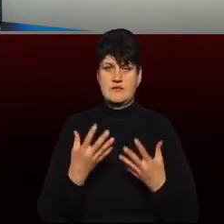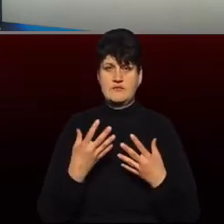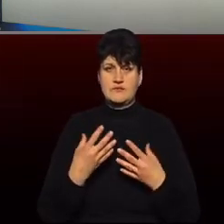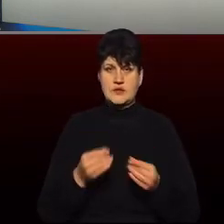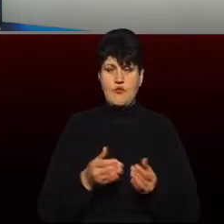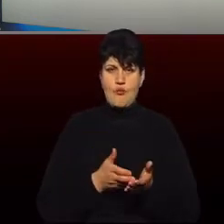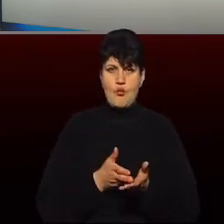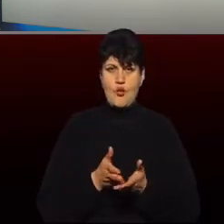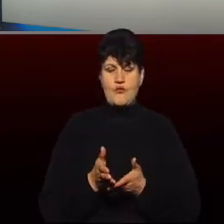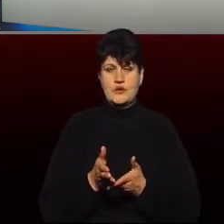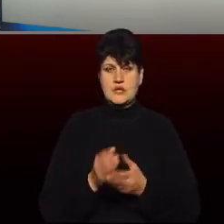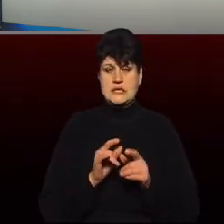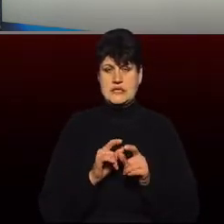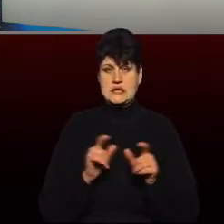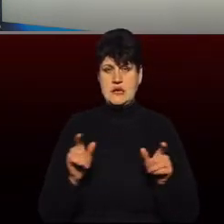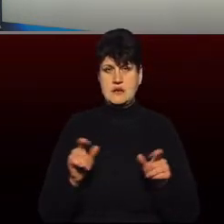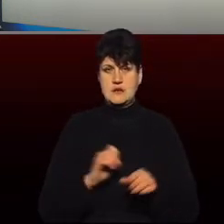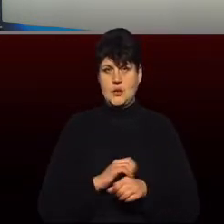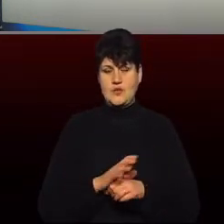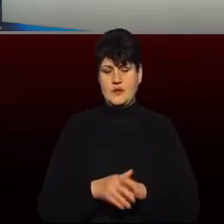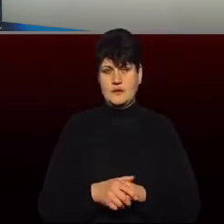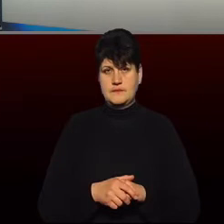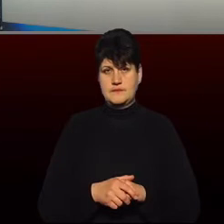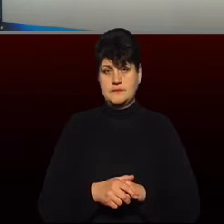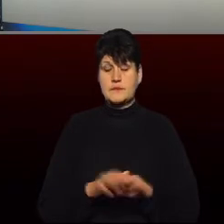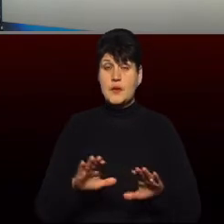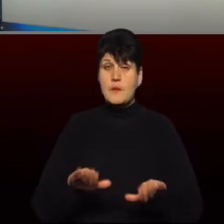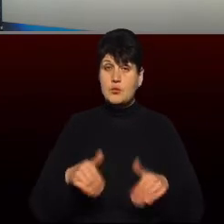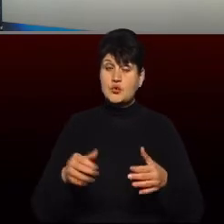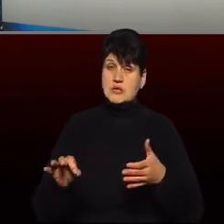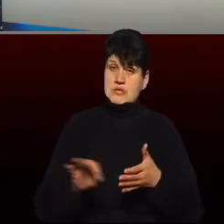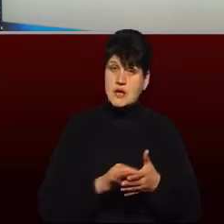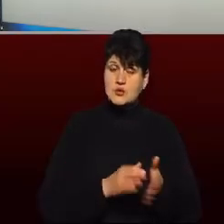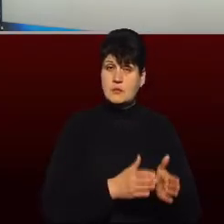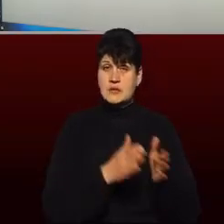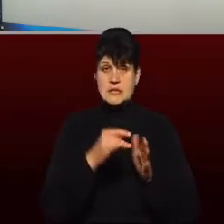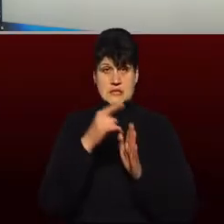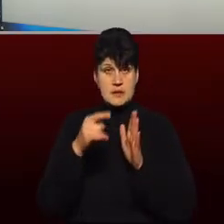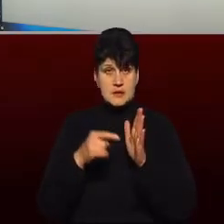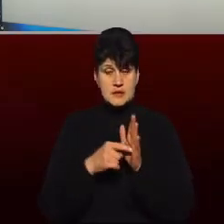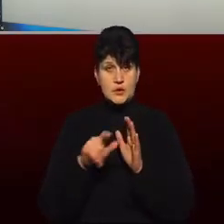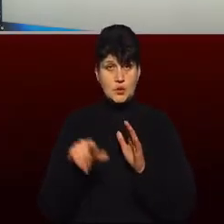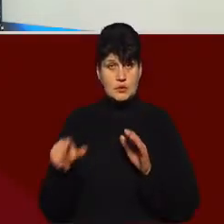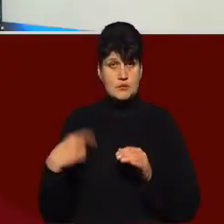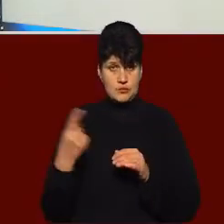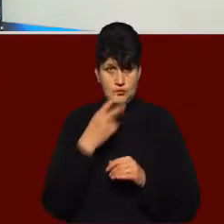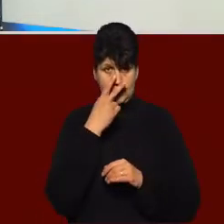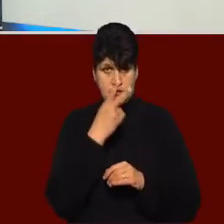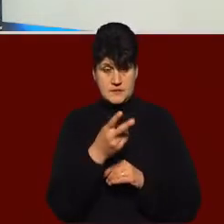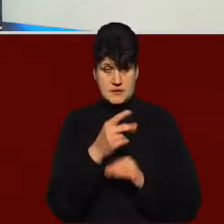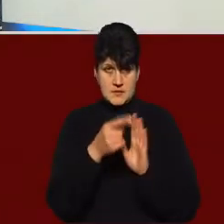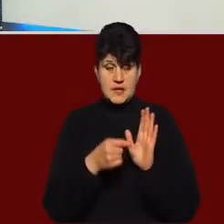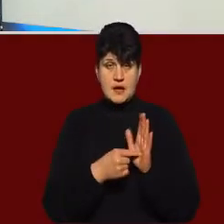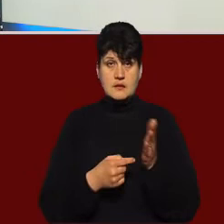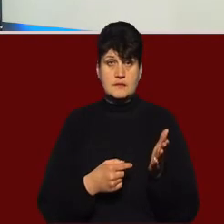заклади ковідні. Пропоную одразу перейти до запитань від жителів краю. Подивимося запитання і